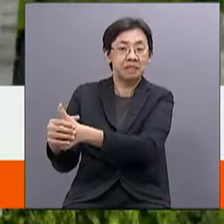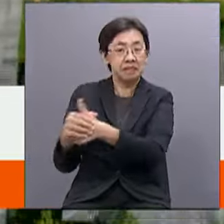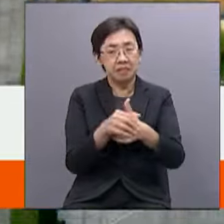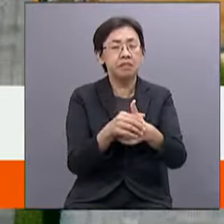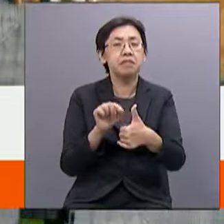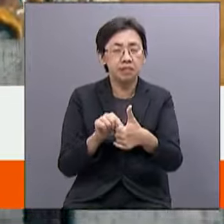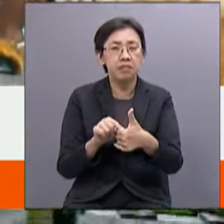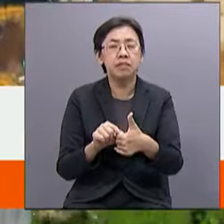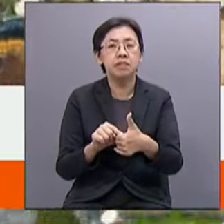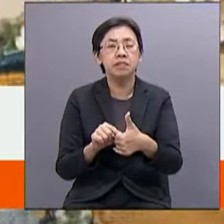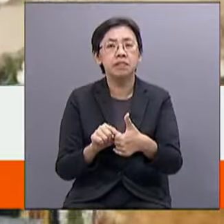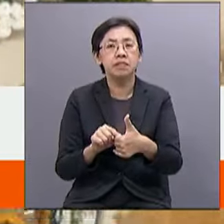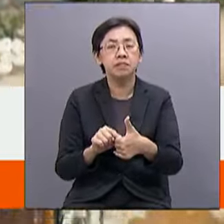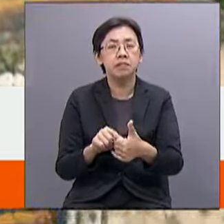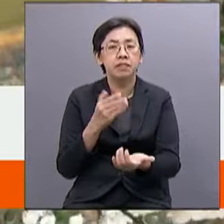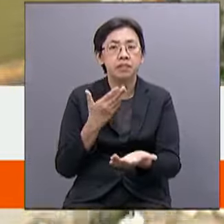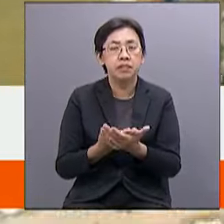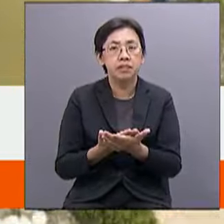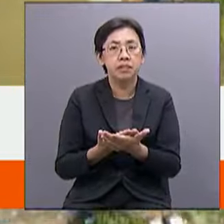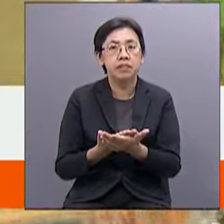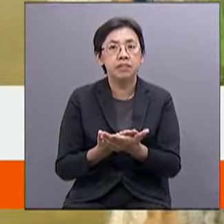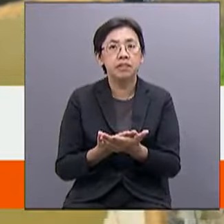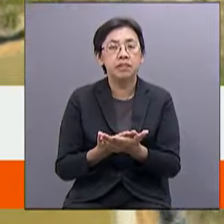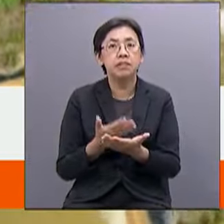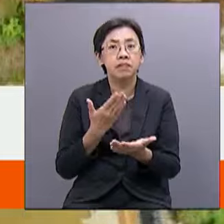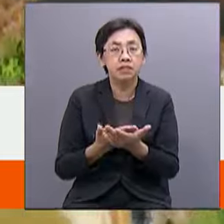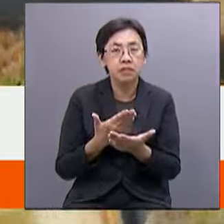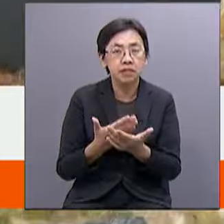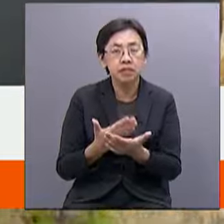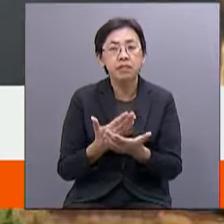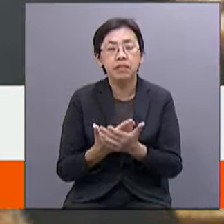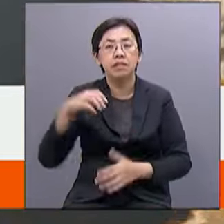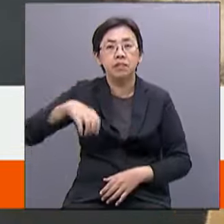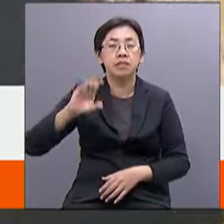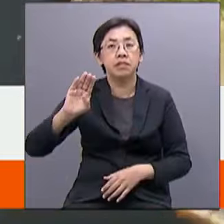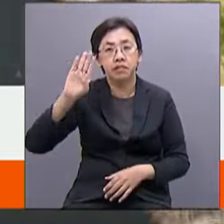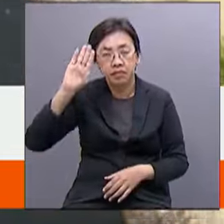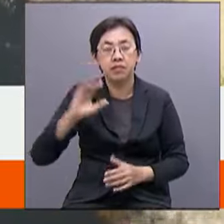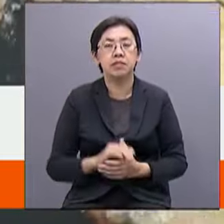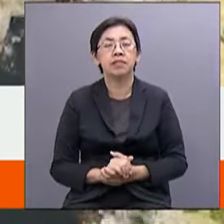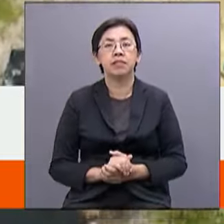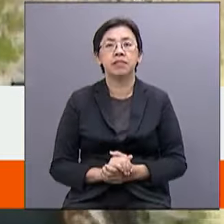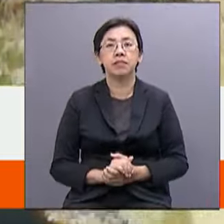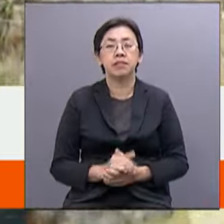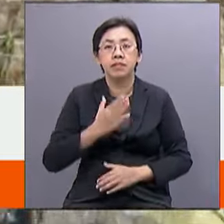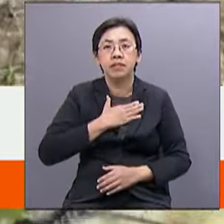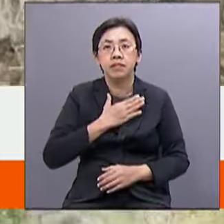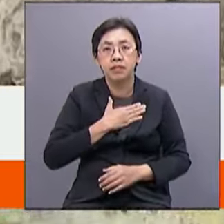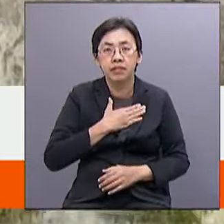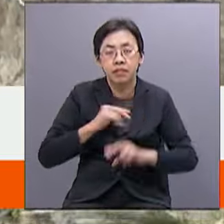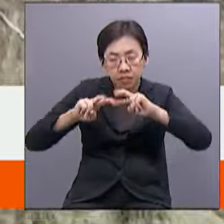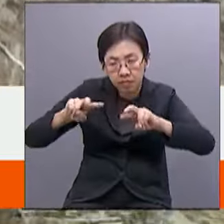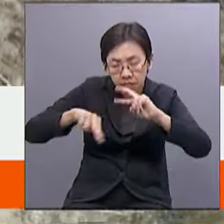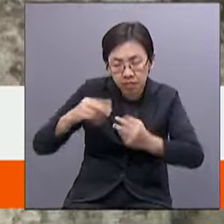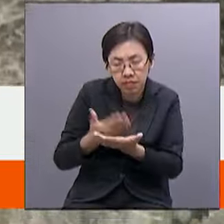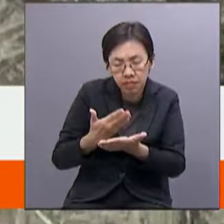นอมินีในการถือครองบริษัทด้วยนะครับรวมทั้งเรากำลังเดินดูเรื่องของเส้นเงิน